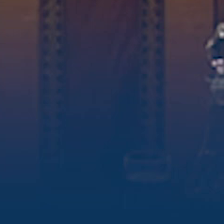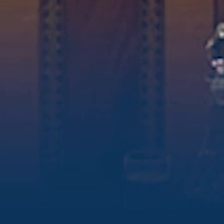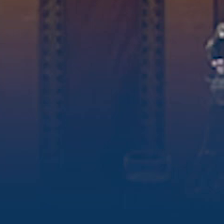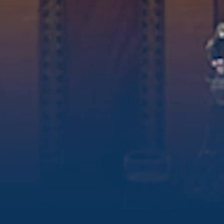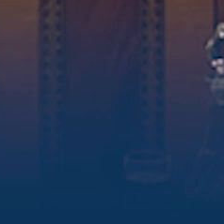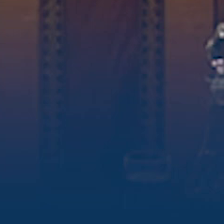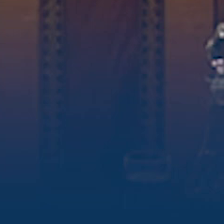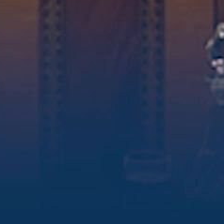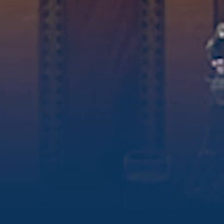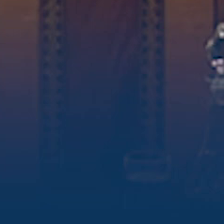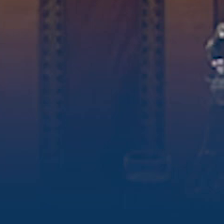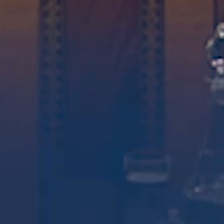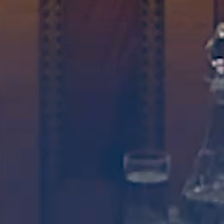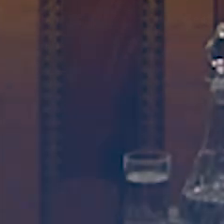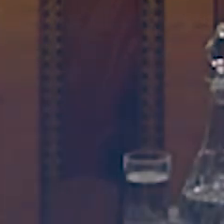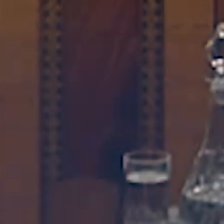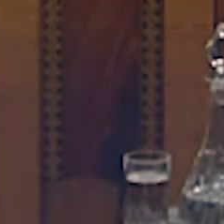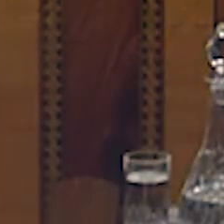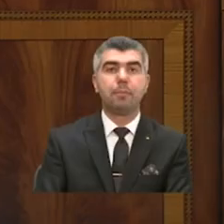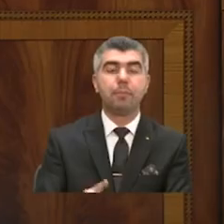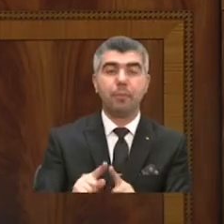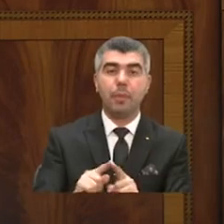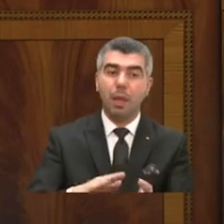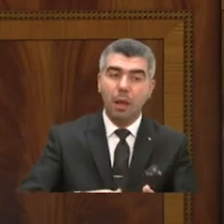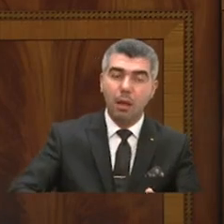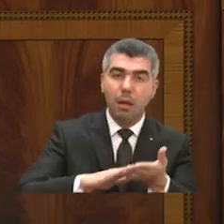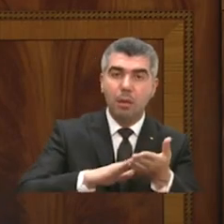كتعرفوا 10%. يتم تمويل النفقات الصحية